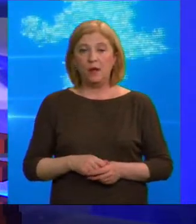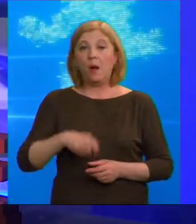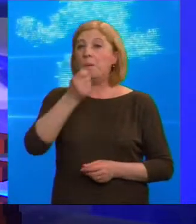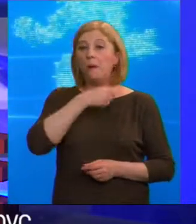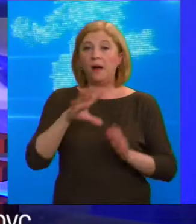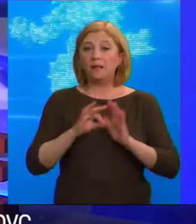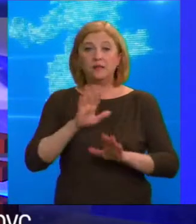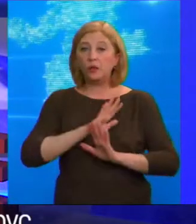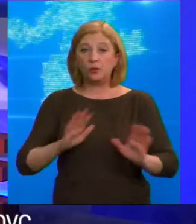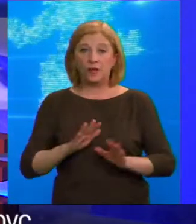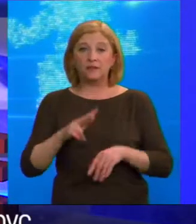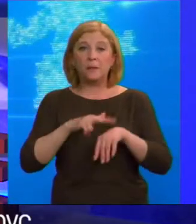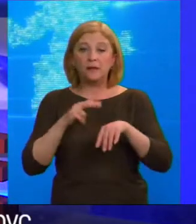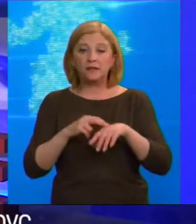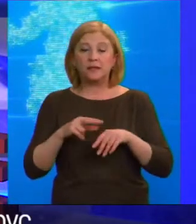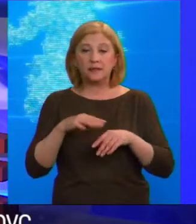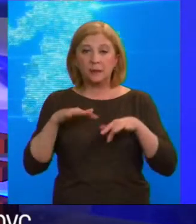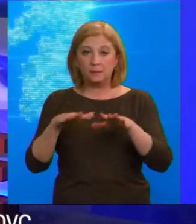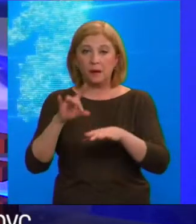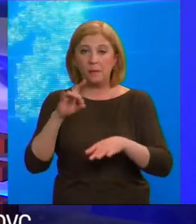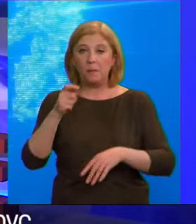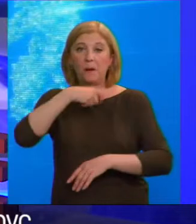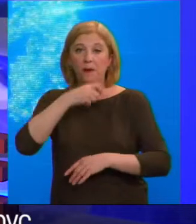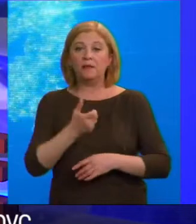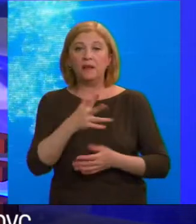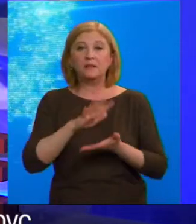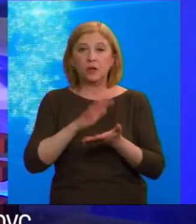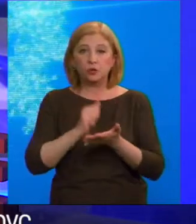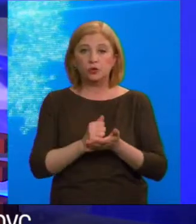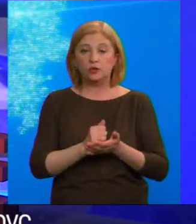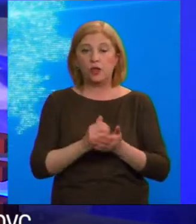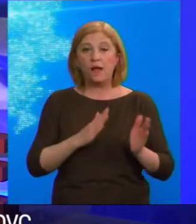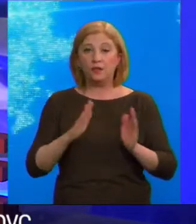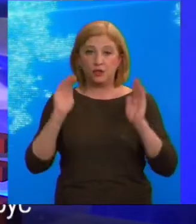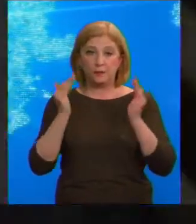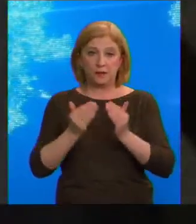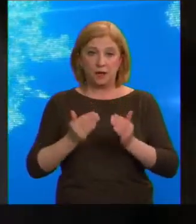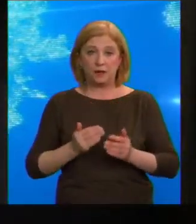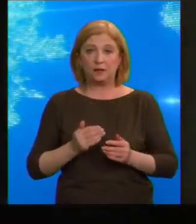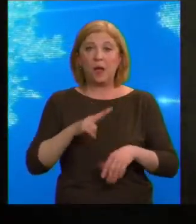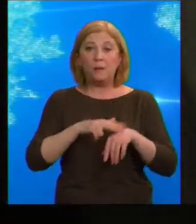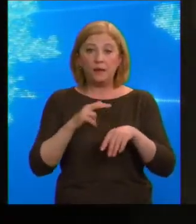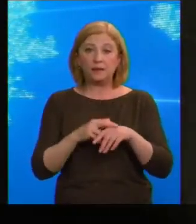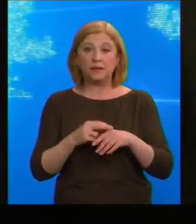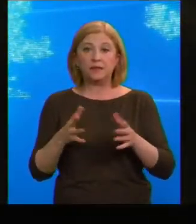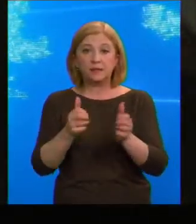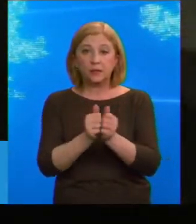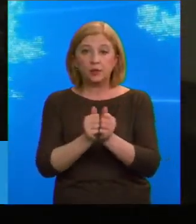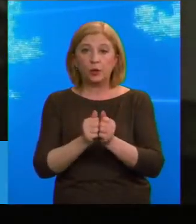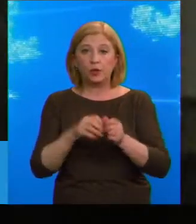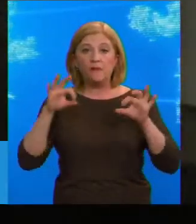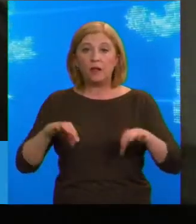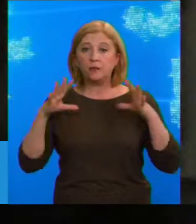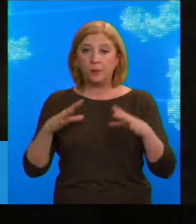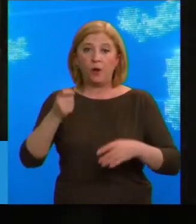Попариться не удастся. Полицейские провели рейд по баням и нашли в них несколько нарушителей режима самоизоляции. Полицейские застают посетителей врасплох, банщики